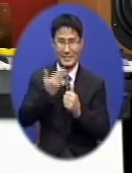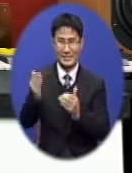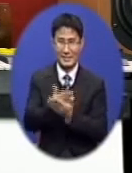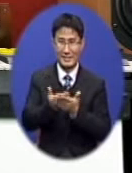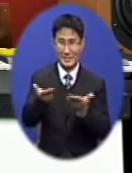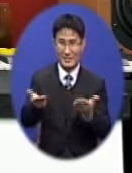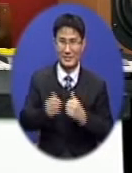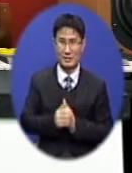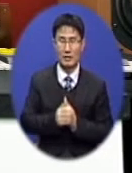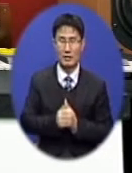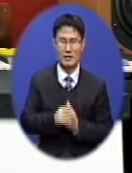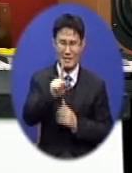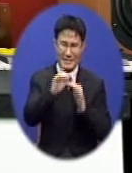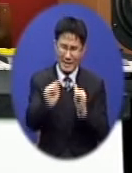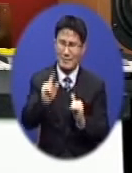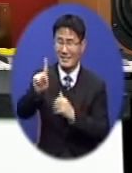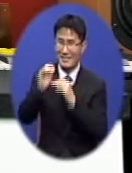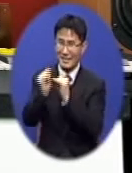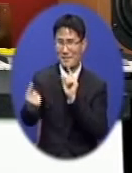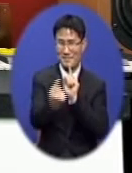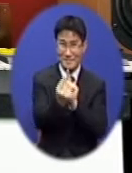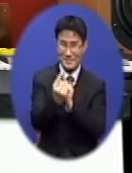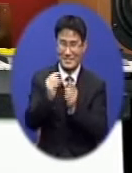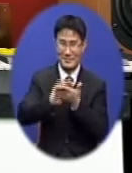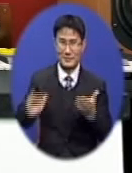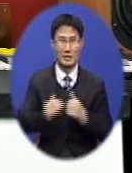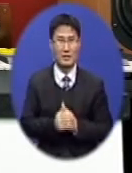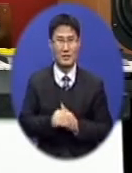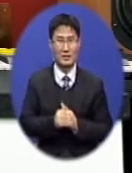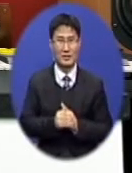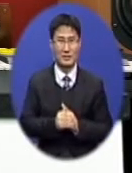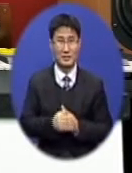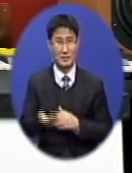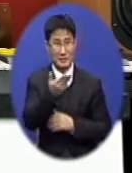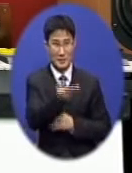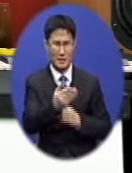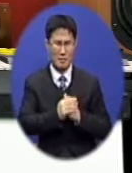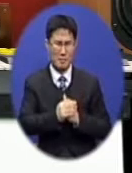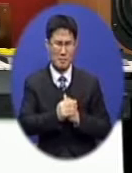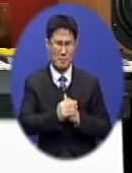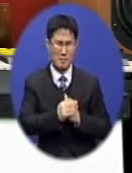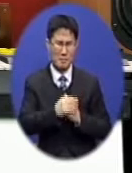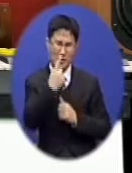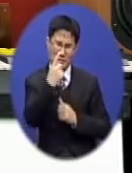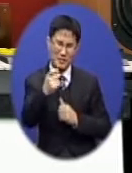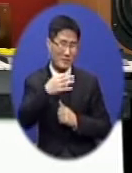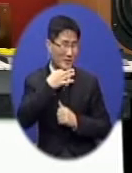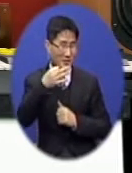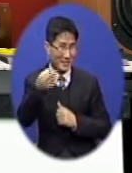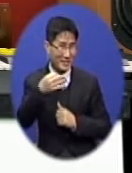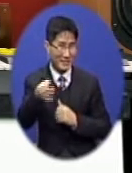한 분 한 분 만나보는 시간을 갖도록 하겠는데요. 네. 우리 김혜영 씨의 멋진 목소리로